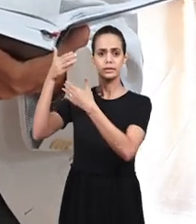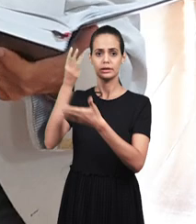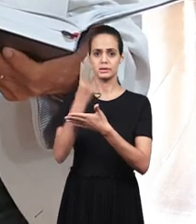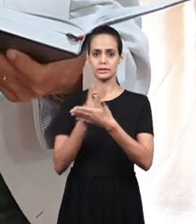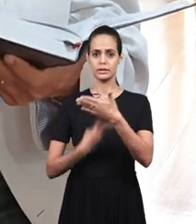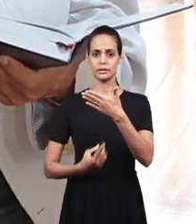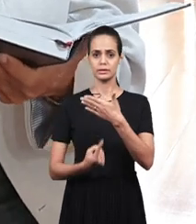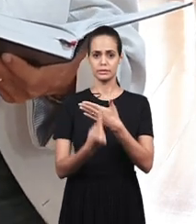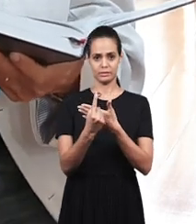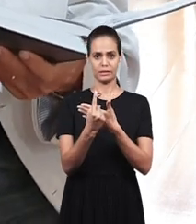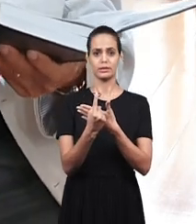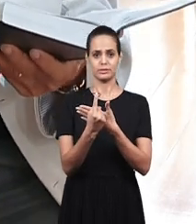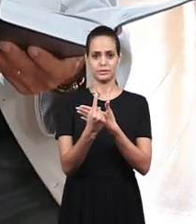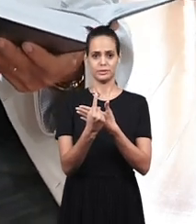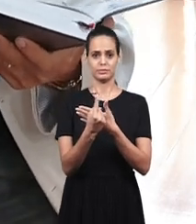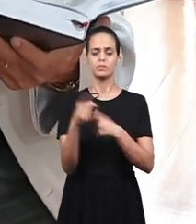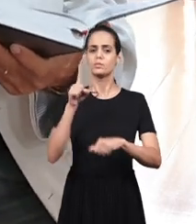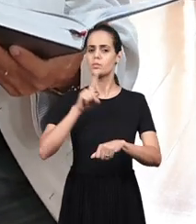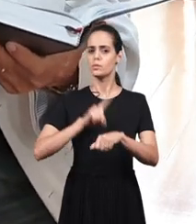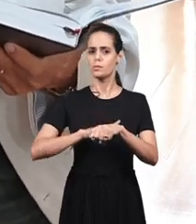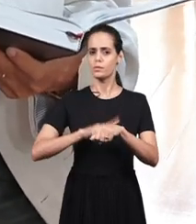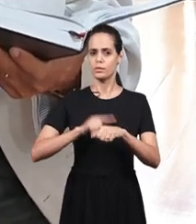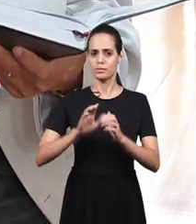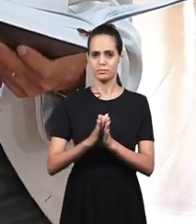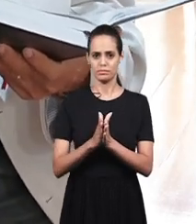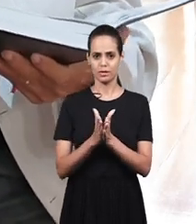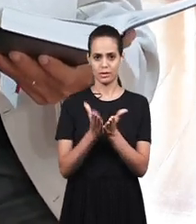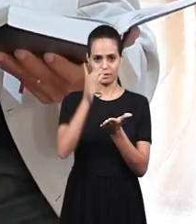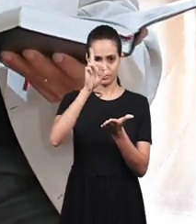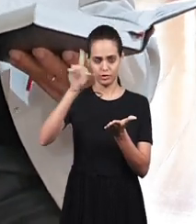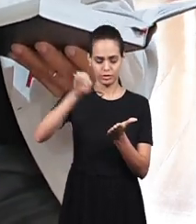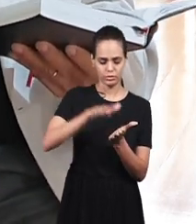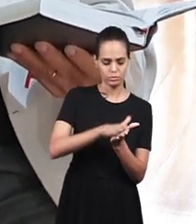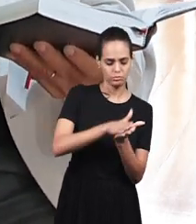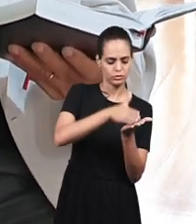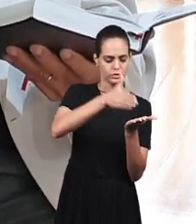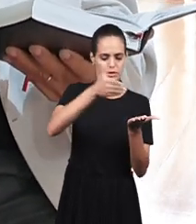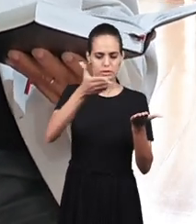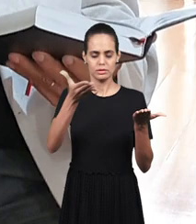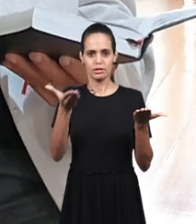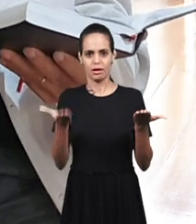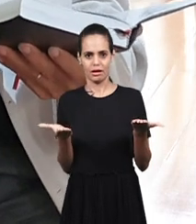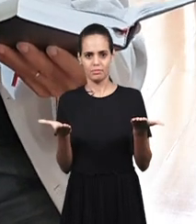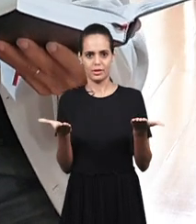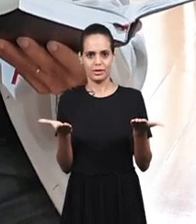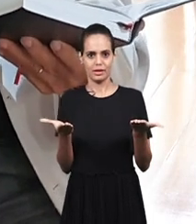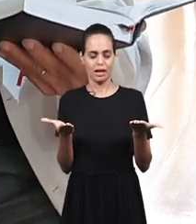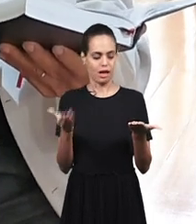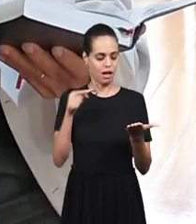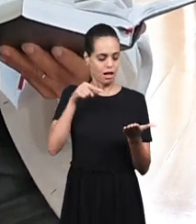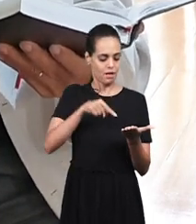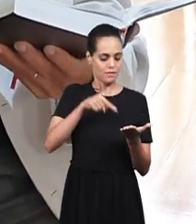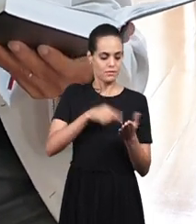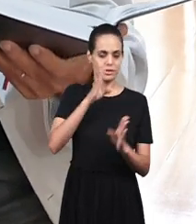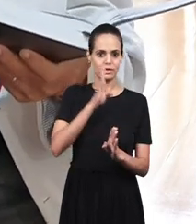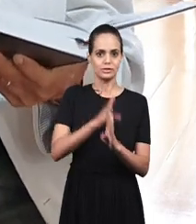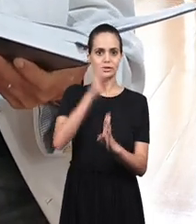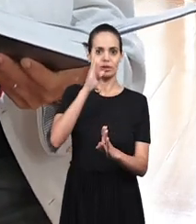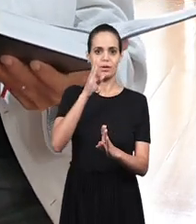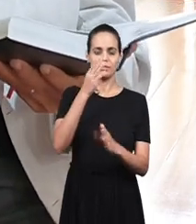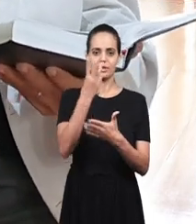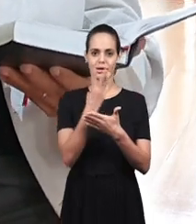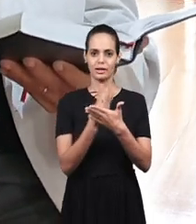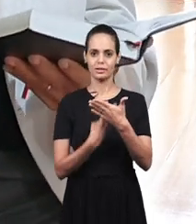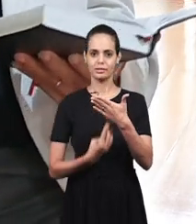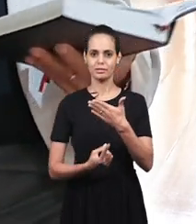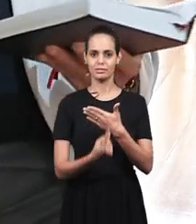à travers la présence de la Trinité. Quand tu ouvres la Bible, quand vous ouvrez